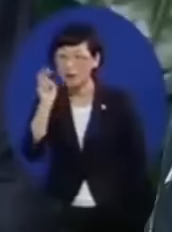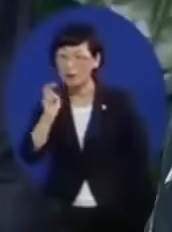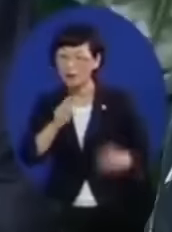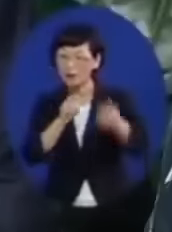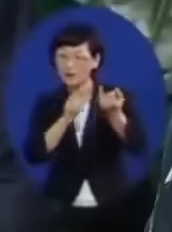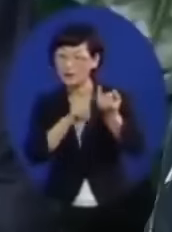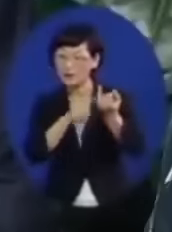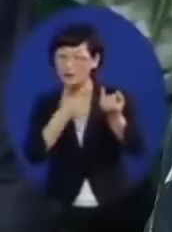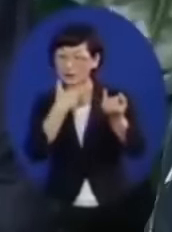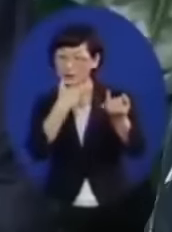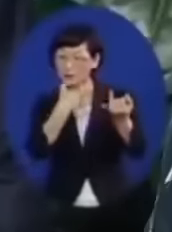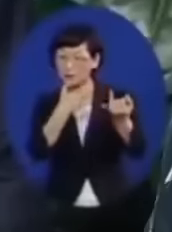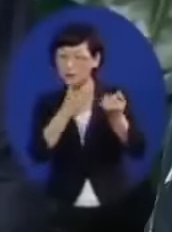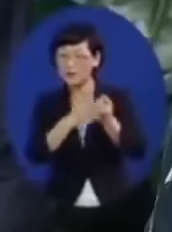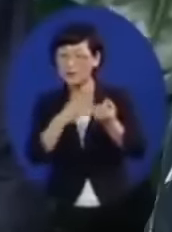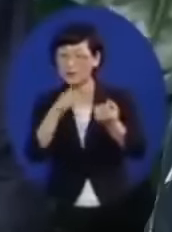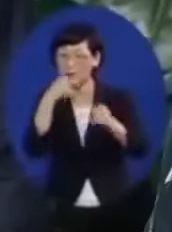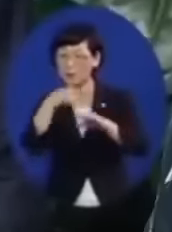됐겠지.